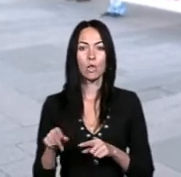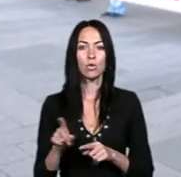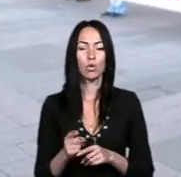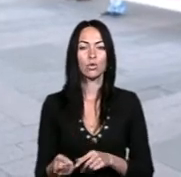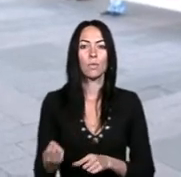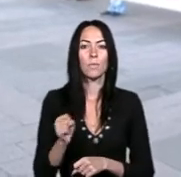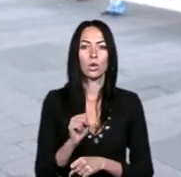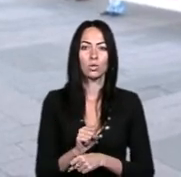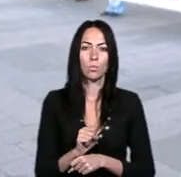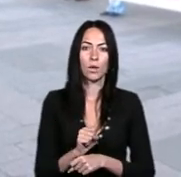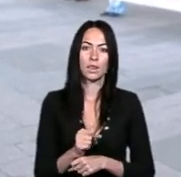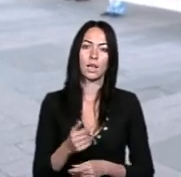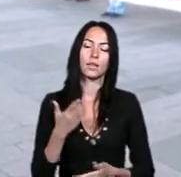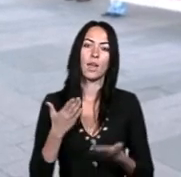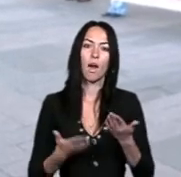призупинити або